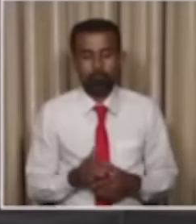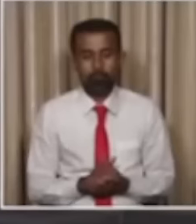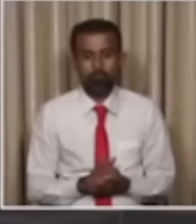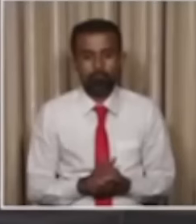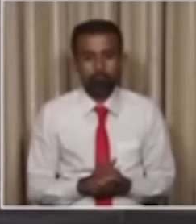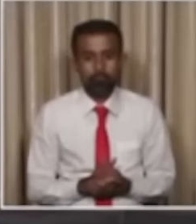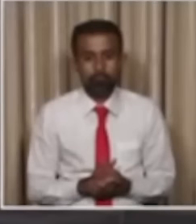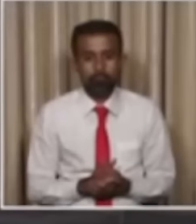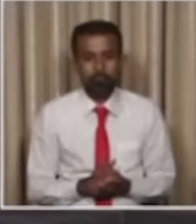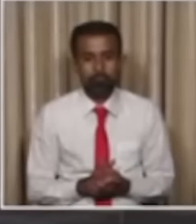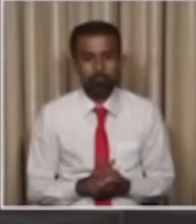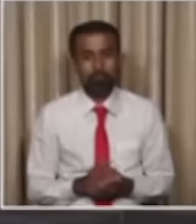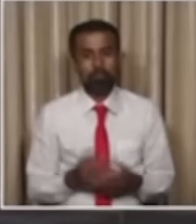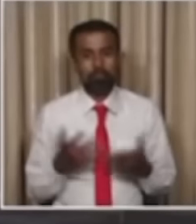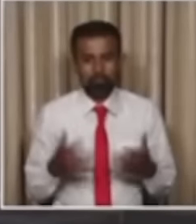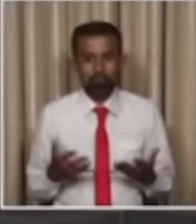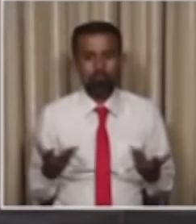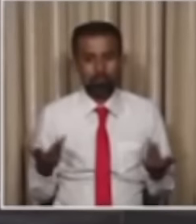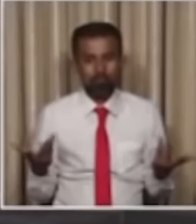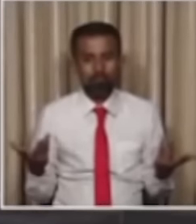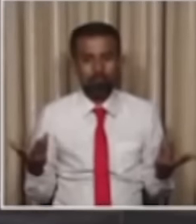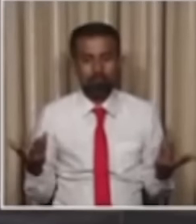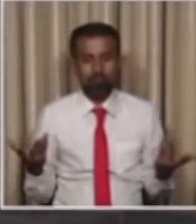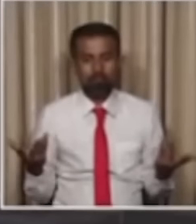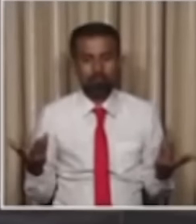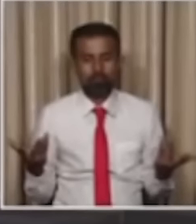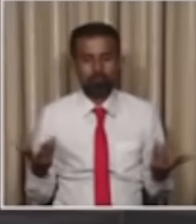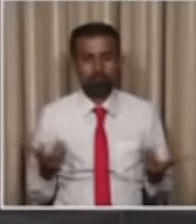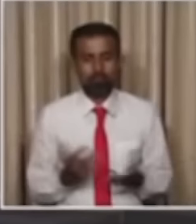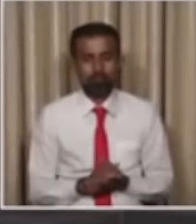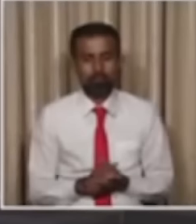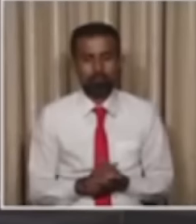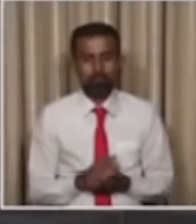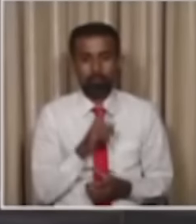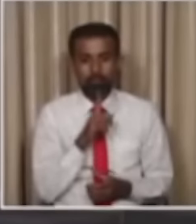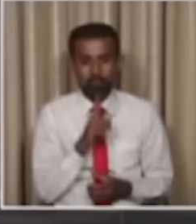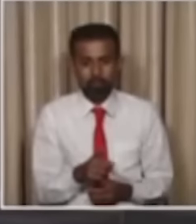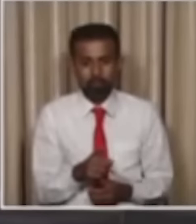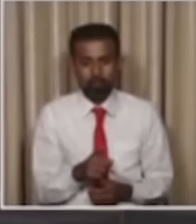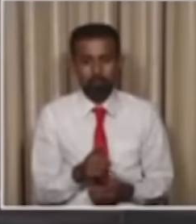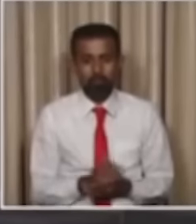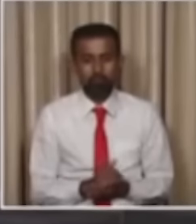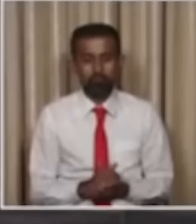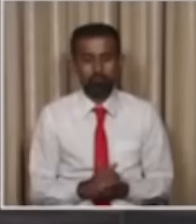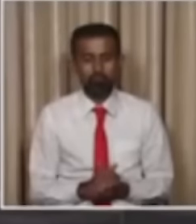ඉතින් ඒක ඉවරයක් වෙන්නේ නැහැ. ඉතින් මම ඒ දේ කියලා මම